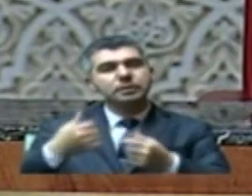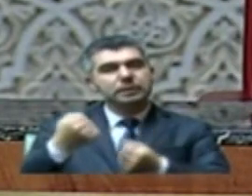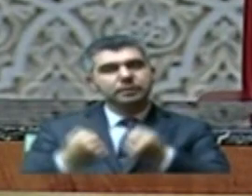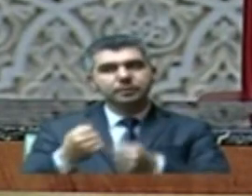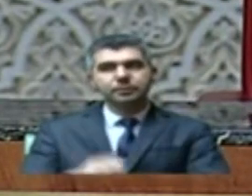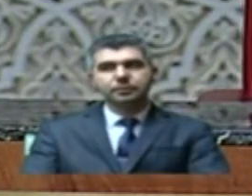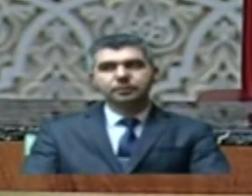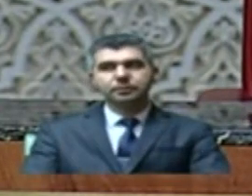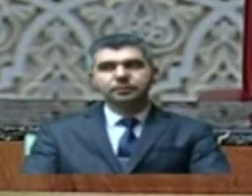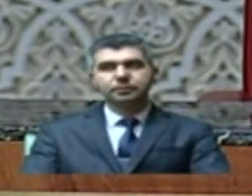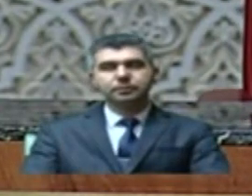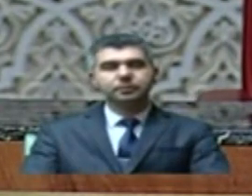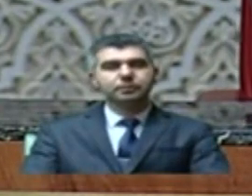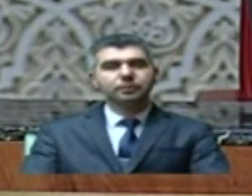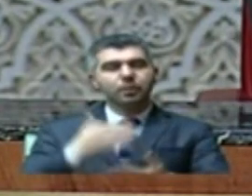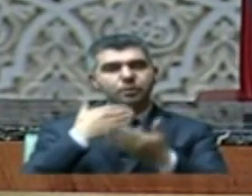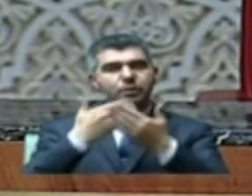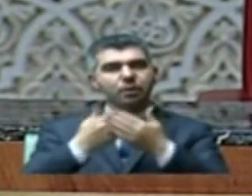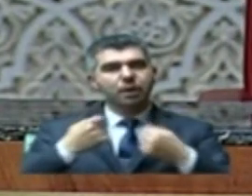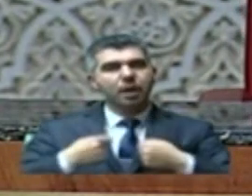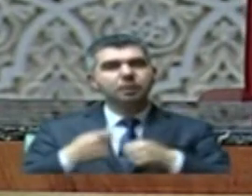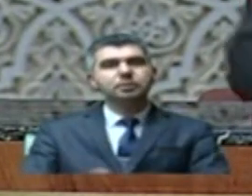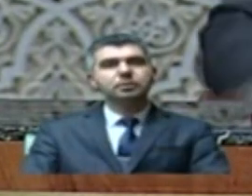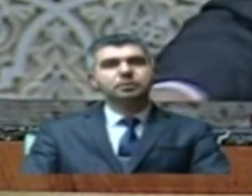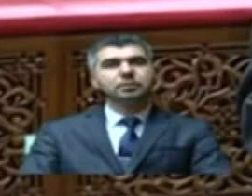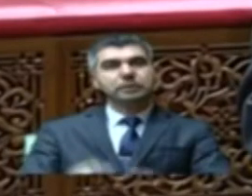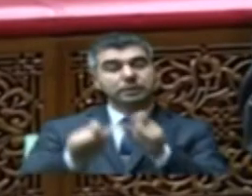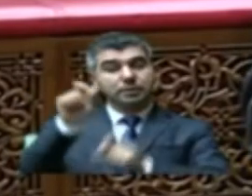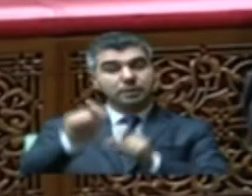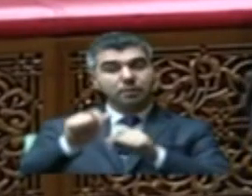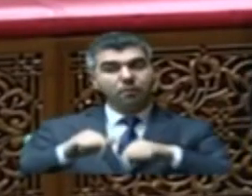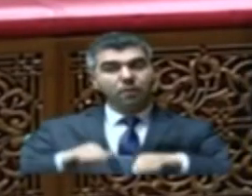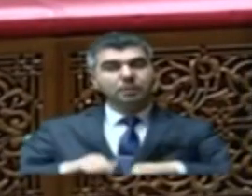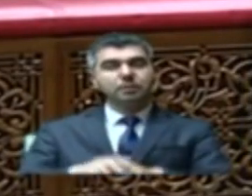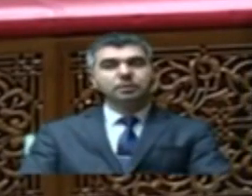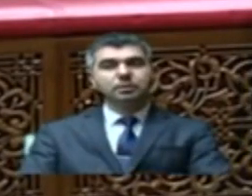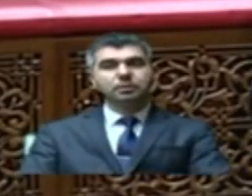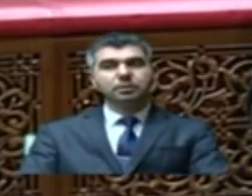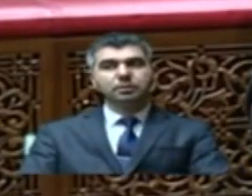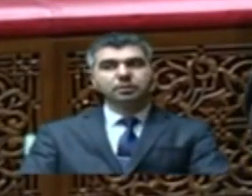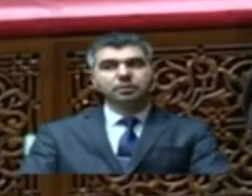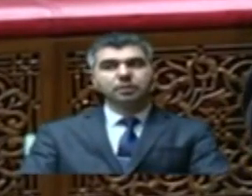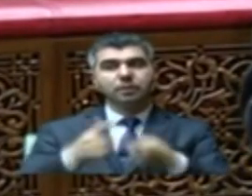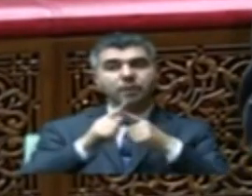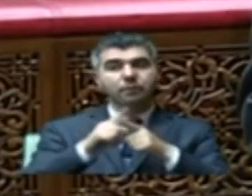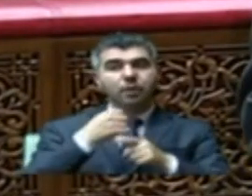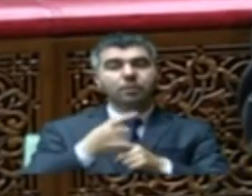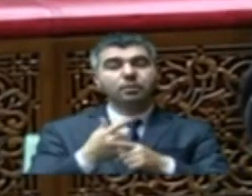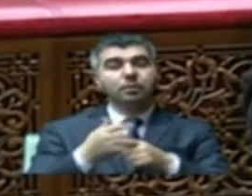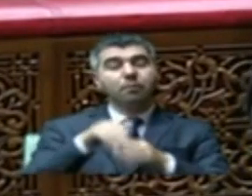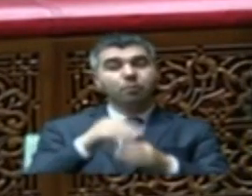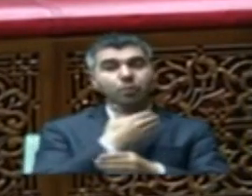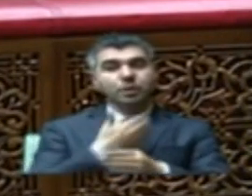لبسط السؤال. تفضل سيدي المستشار. شكرا سيدي الرئيس المحترم، الساده الوزراء، السيده الوزيره، اخواني اخواتي